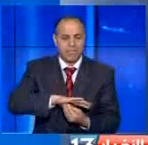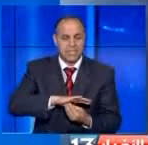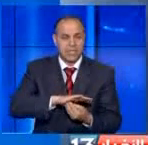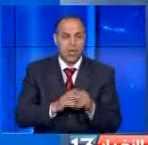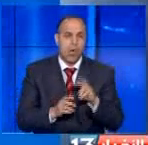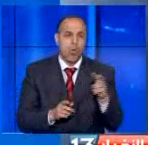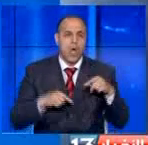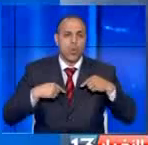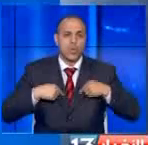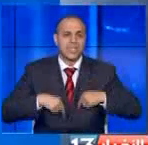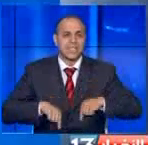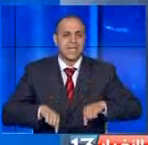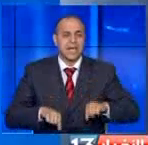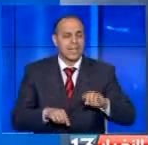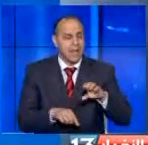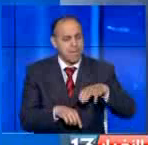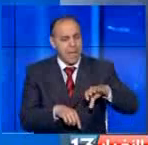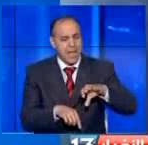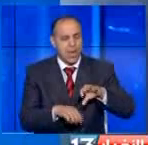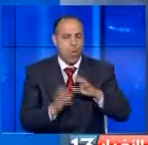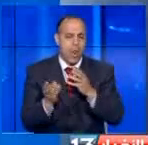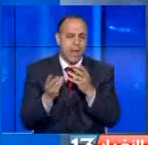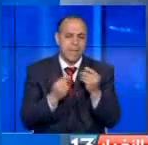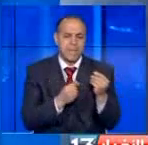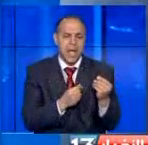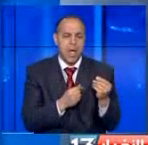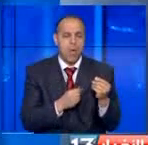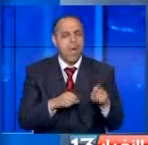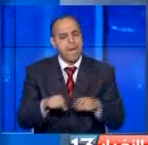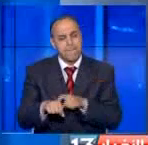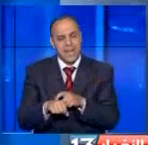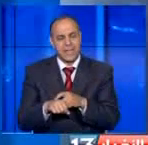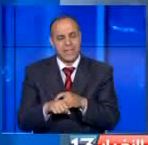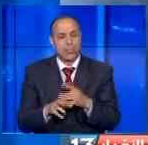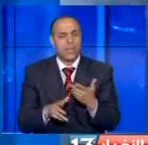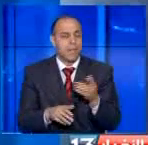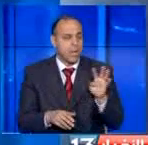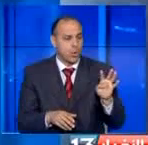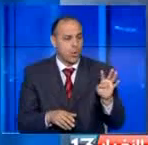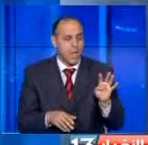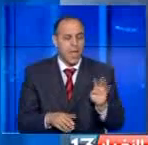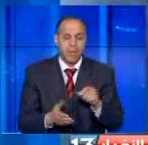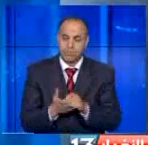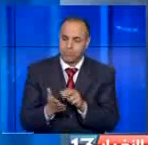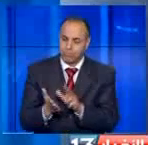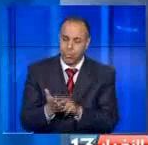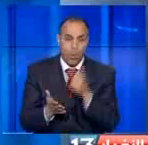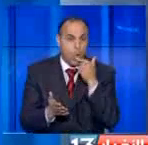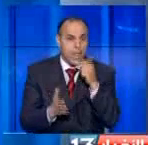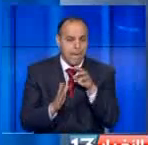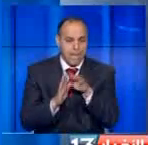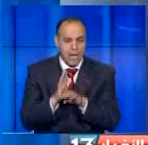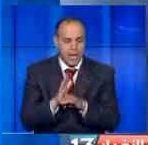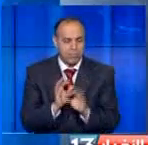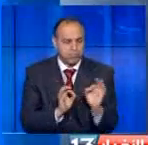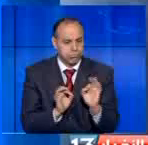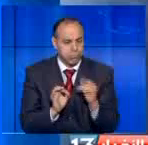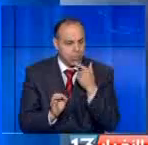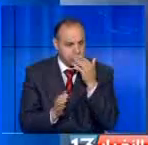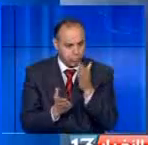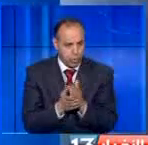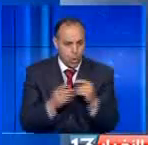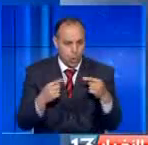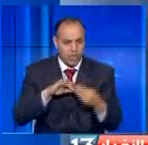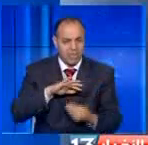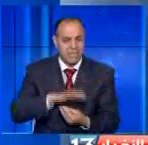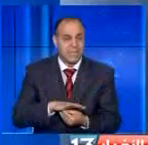الفساد ووزارة الشؤون المحلية والبيئة والنيابة الخصوصية بمنوبة من أجل تفعيل وتكريس آلية الحوكمة الرشيدة